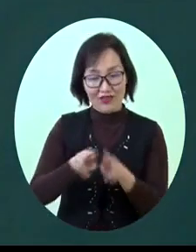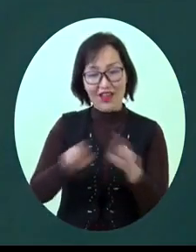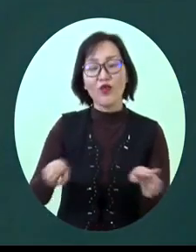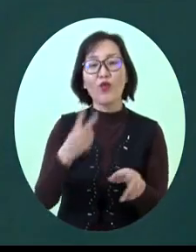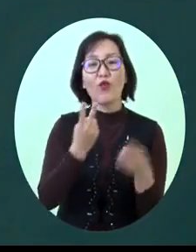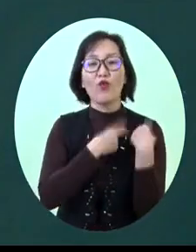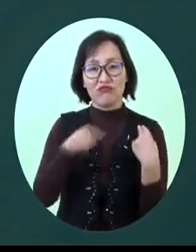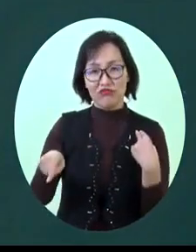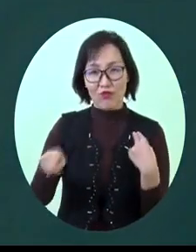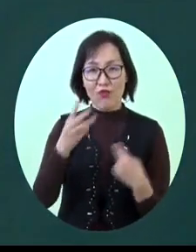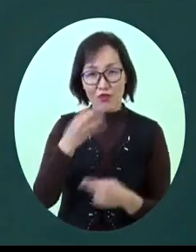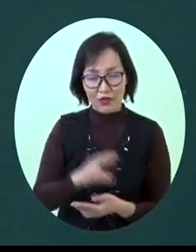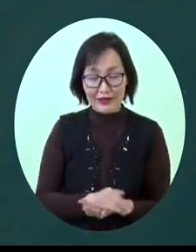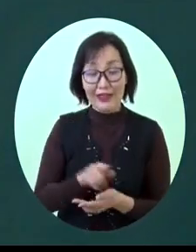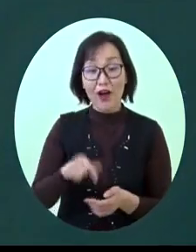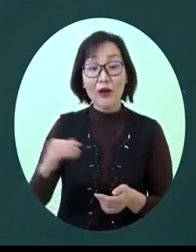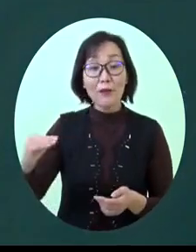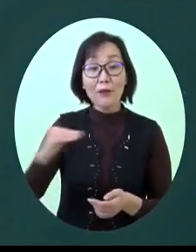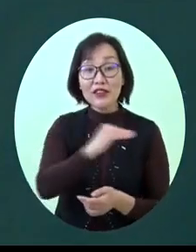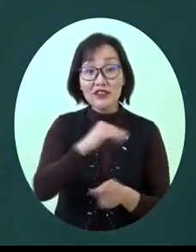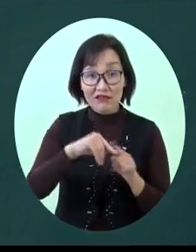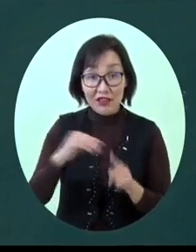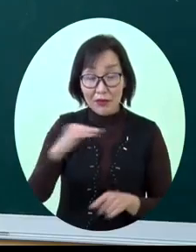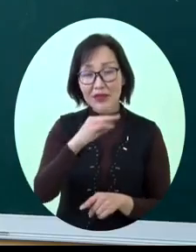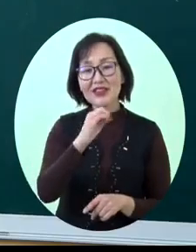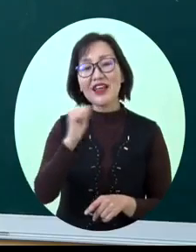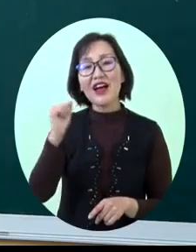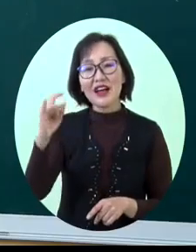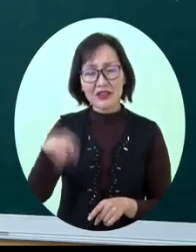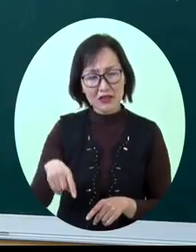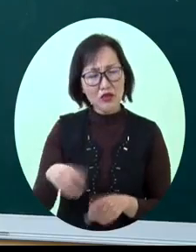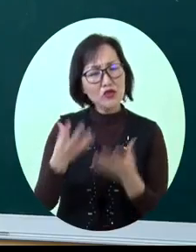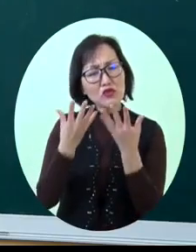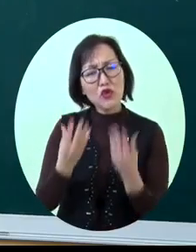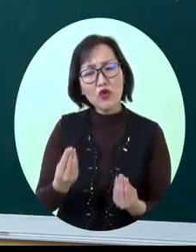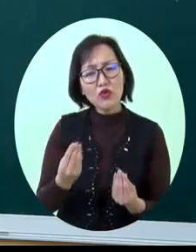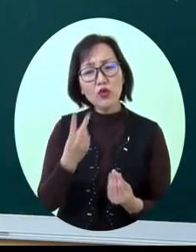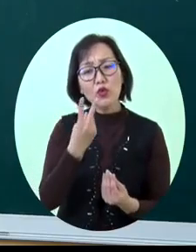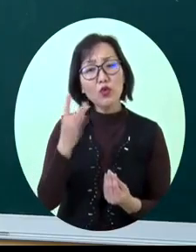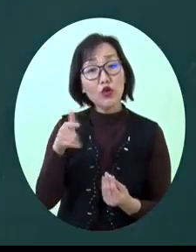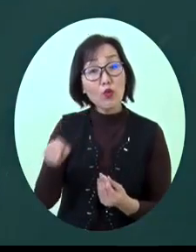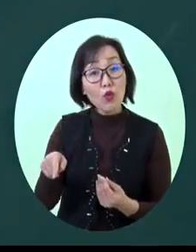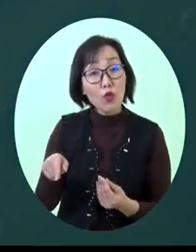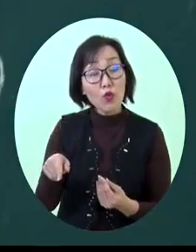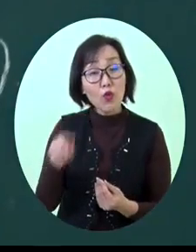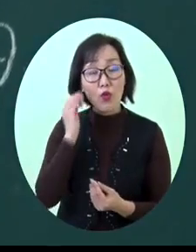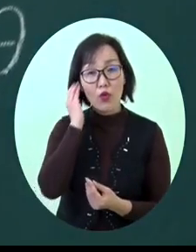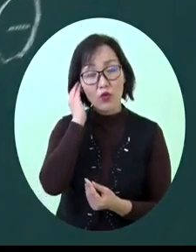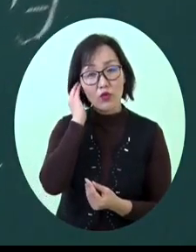За машинаар гэдэг үгийг ажиглаарай хүүхдүүд ээ. Тэгвэл машинаар гэдгийн ийм а зөөлрүүлэх үүрэгтэй ийм мөн үү хүүхдүүд ээ?